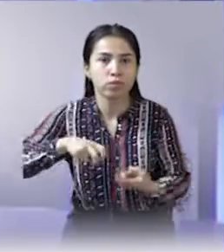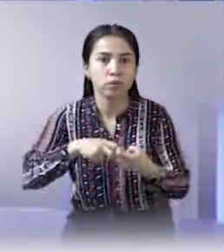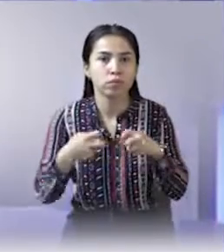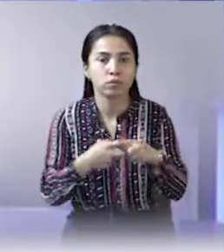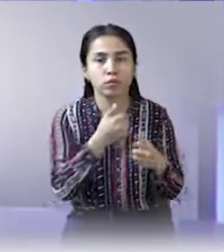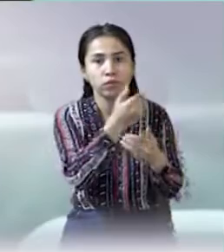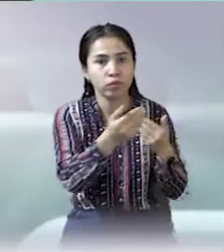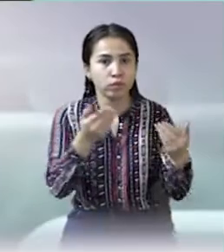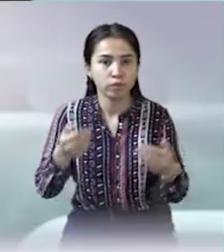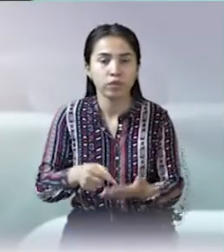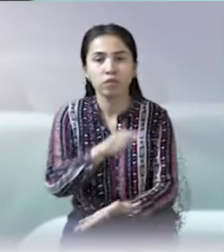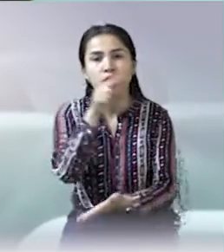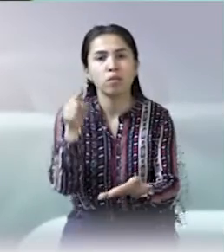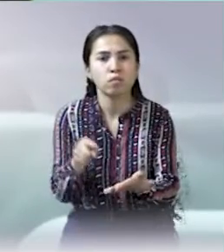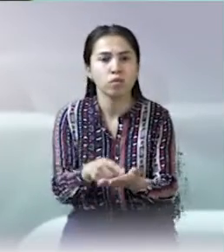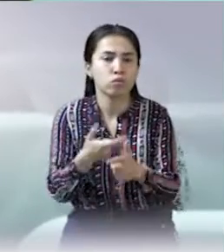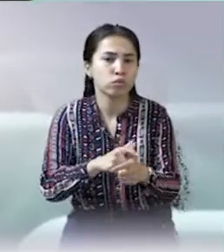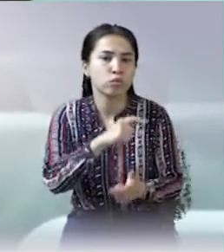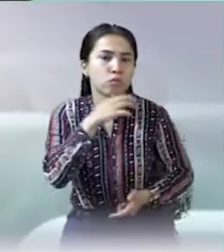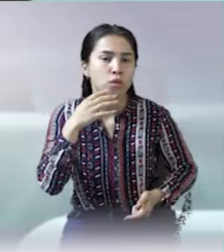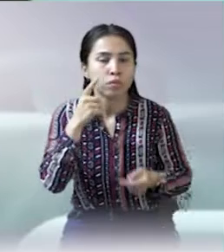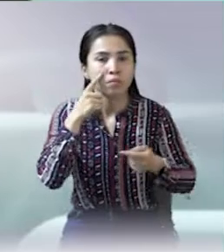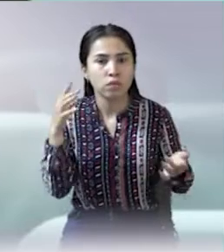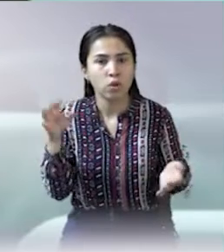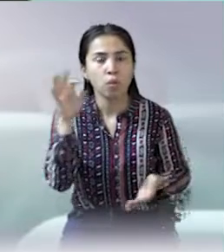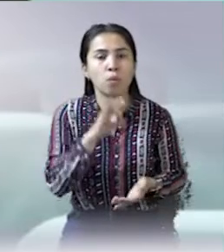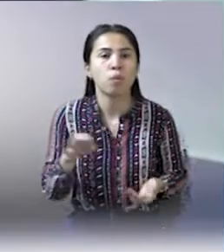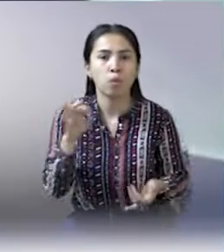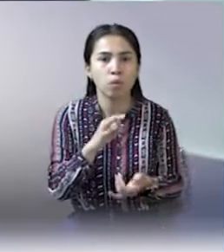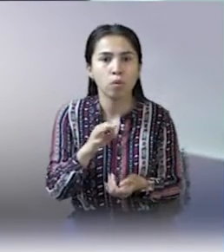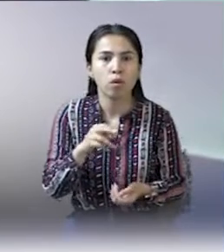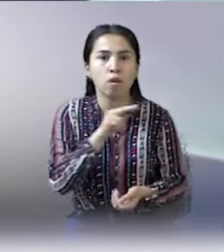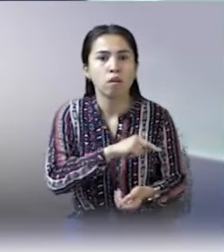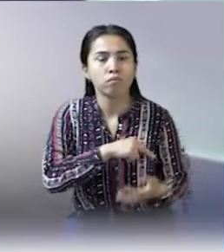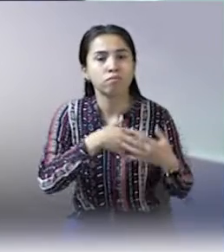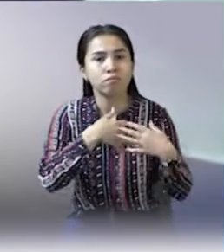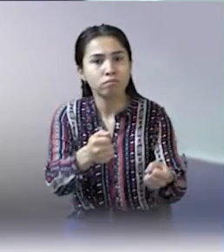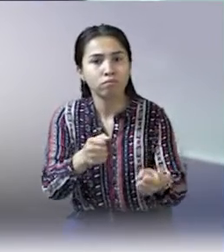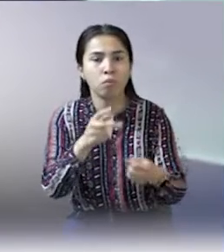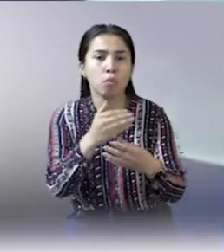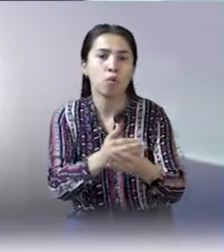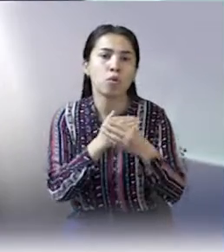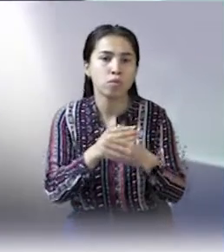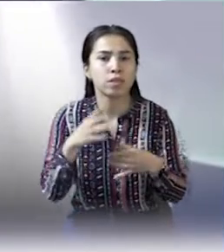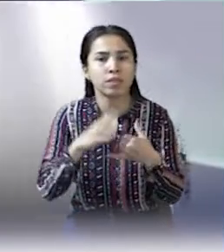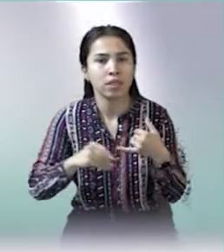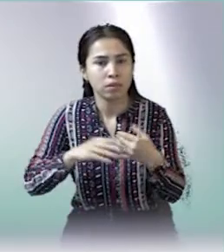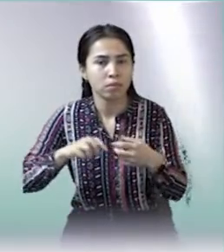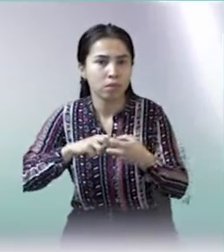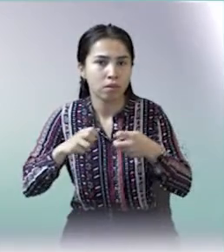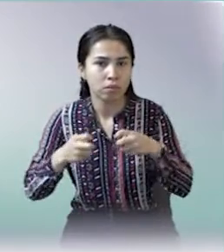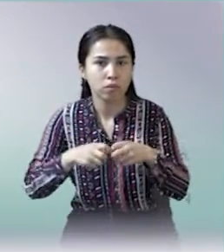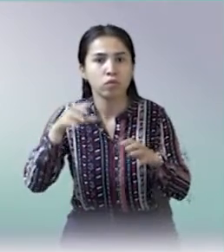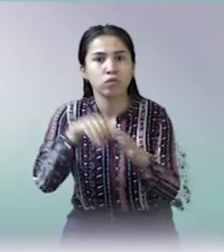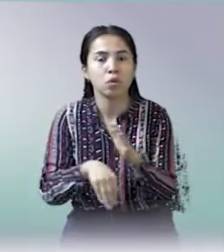граждан. Вопросов было много. В основном это были обращения по трудоустройству, социальной помощи, земельных проблем, а также